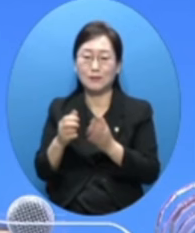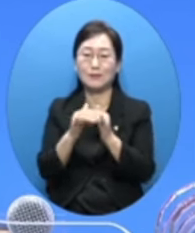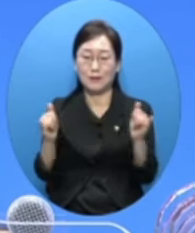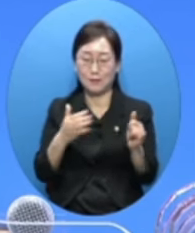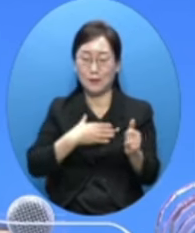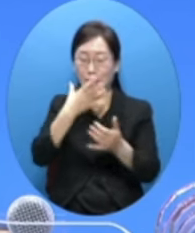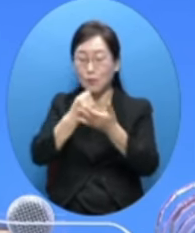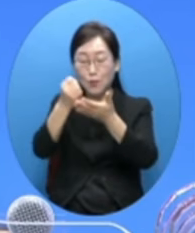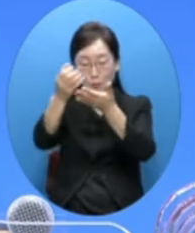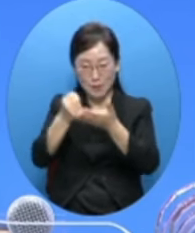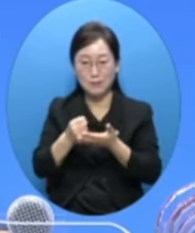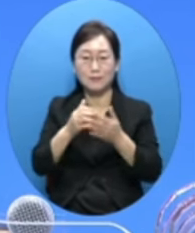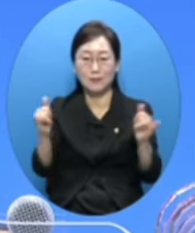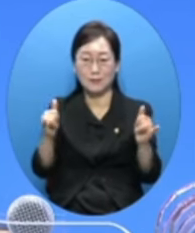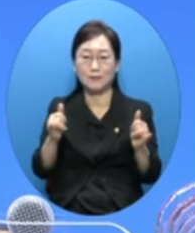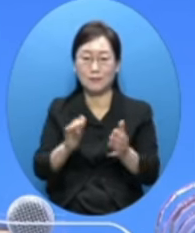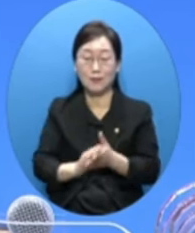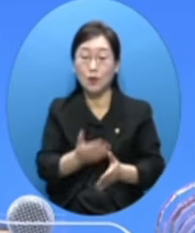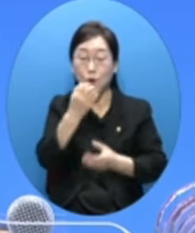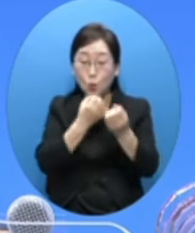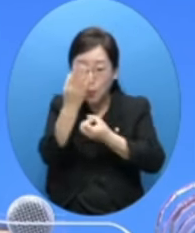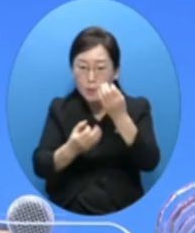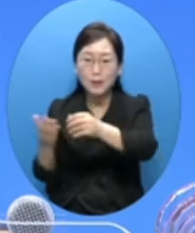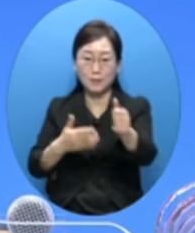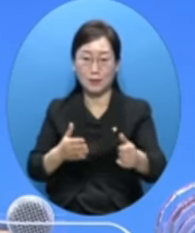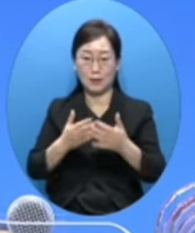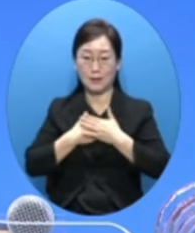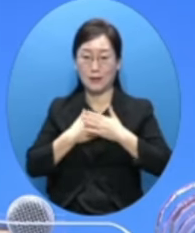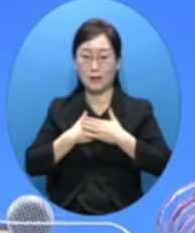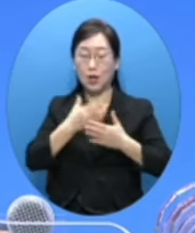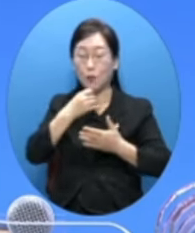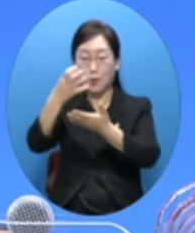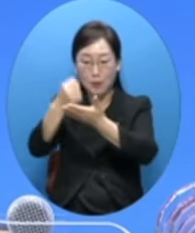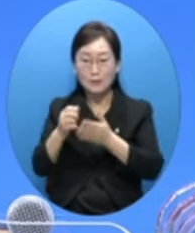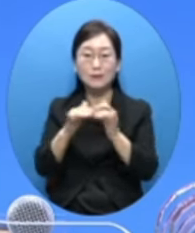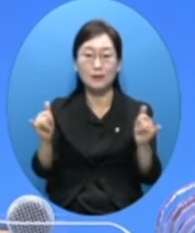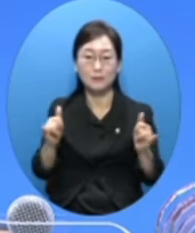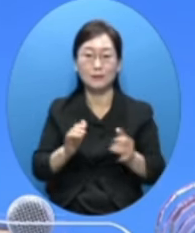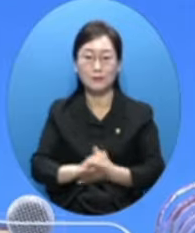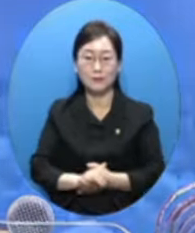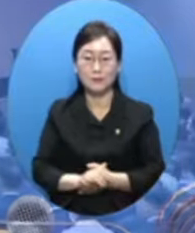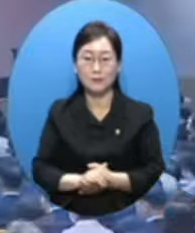나는 복받은 인생입니다. 여러분 고백하시기 바랍니다. 나는 복받은 인생입니다.